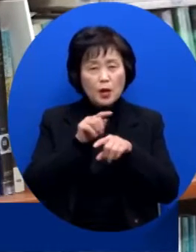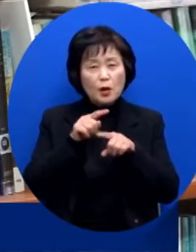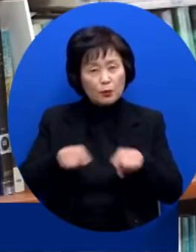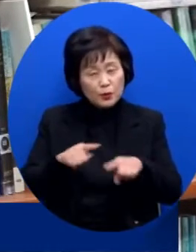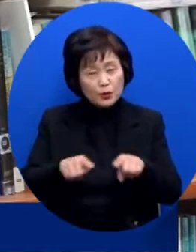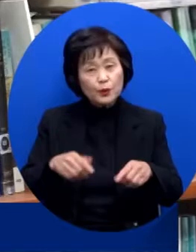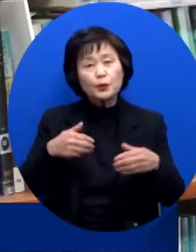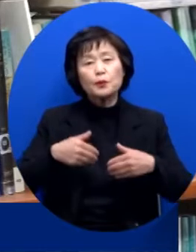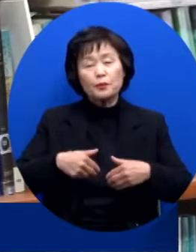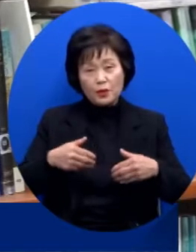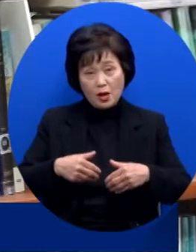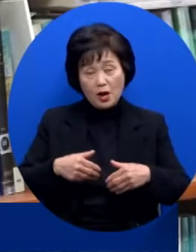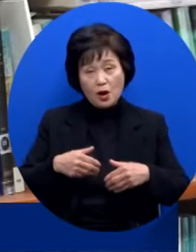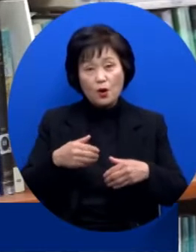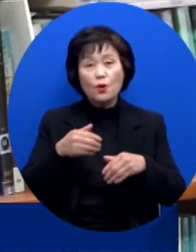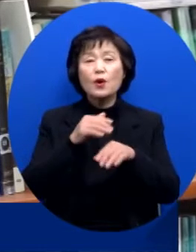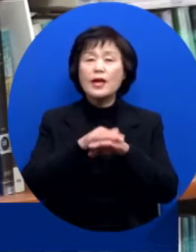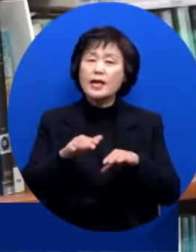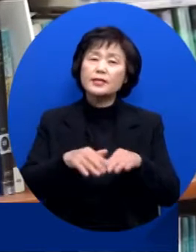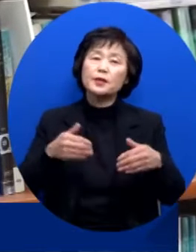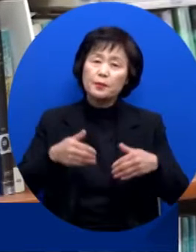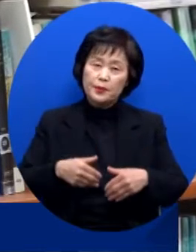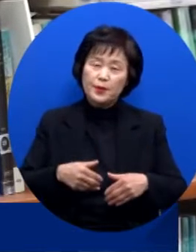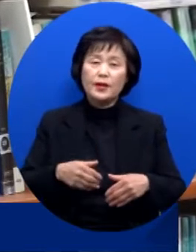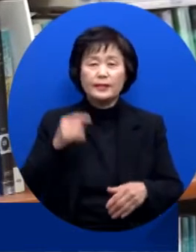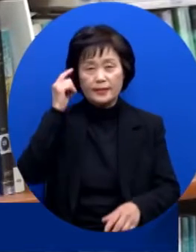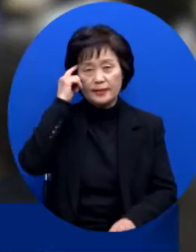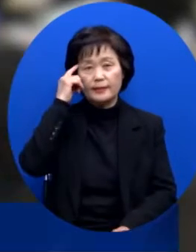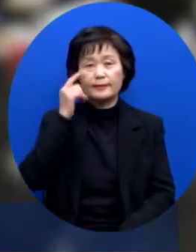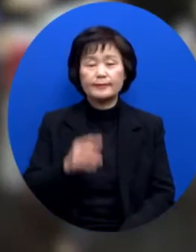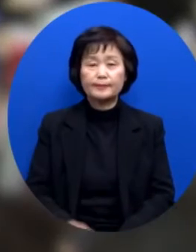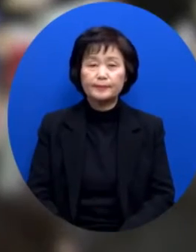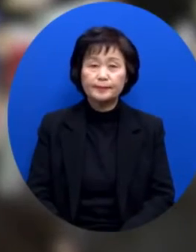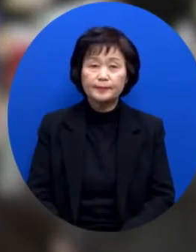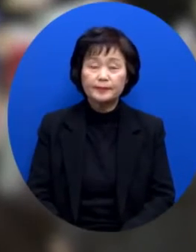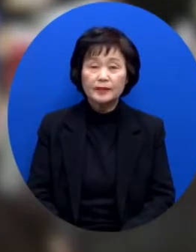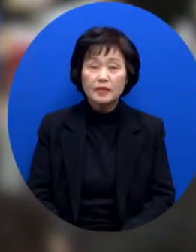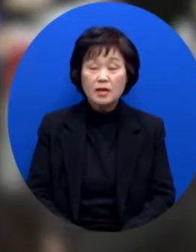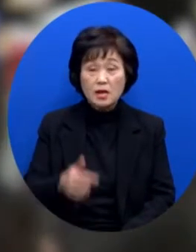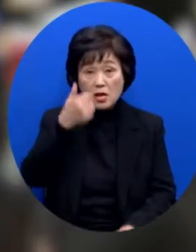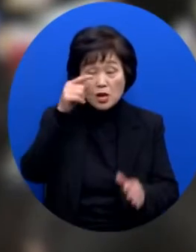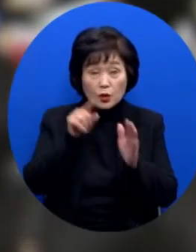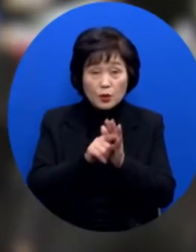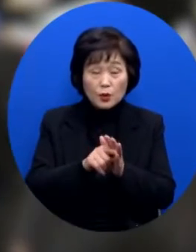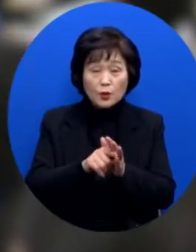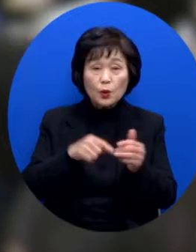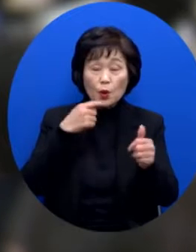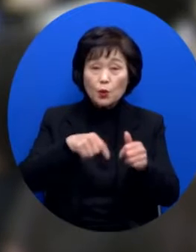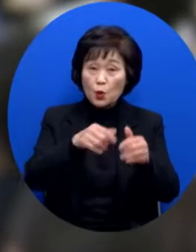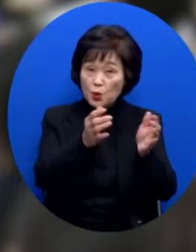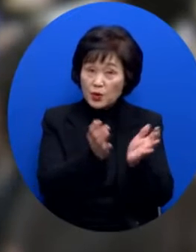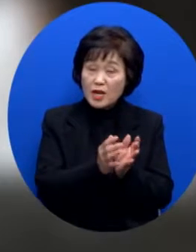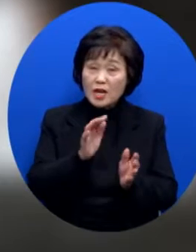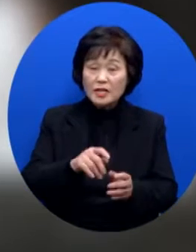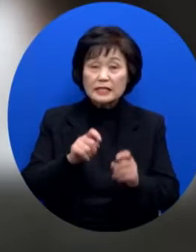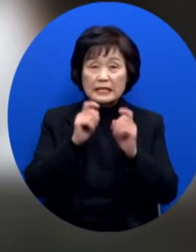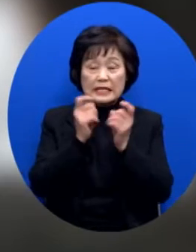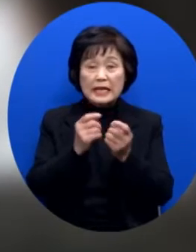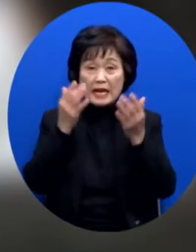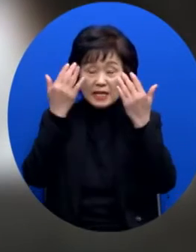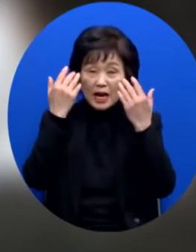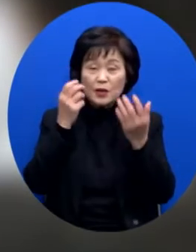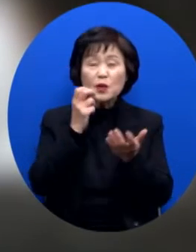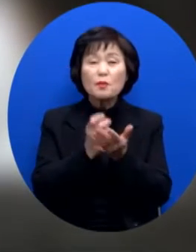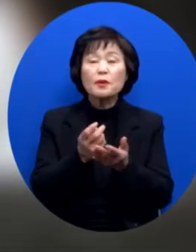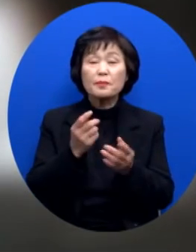어 해서 가할 필요가 있다고 생각을 합니다 기독교 교육계에 선 사학법 대신 사하게